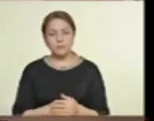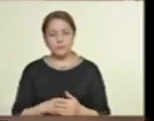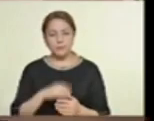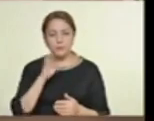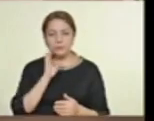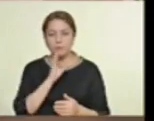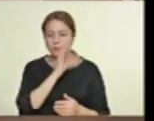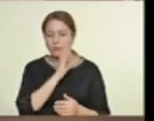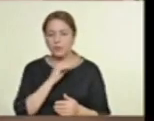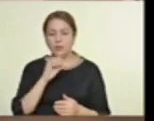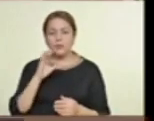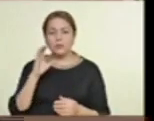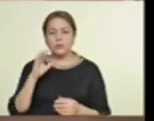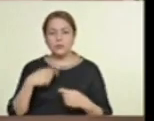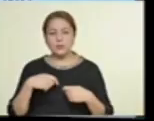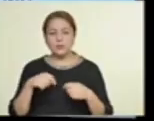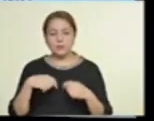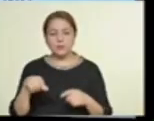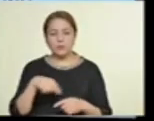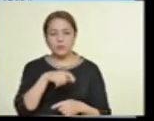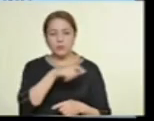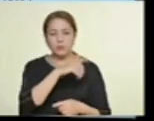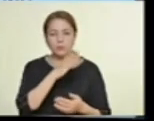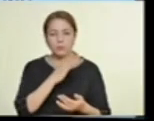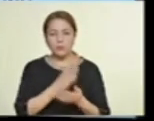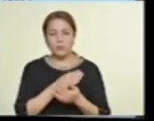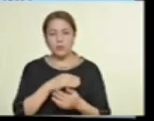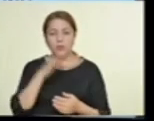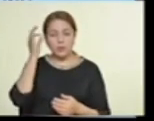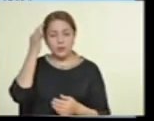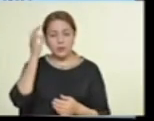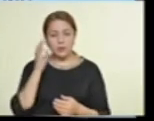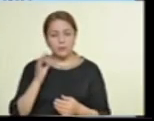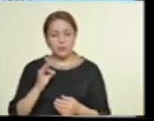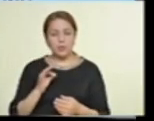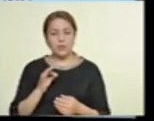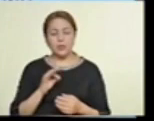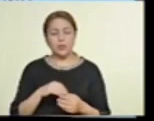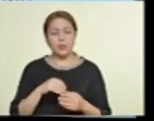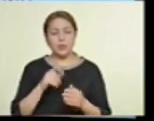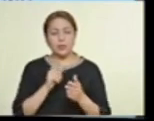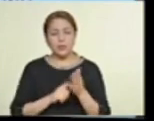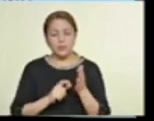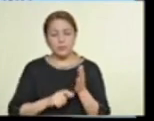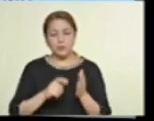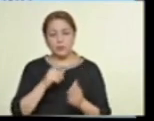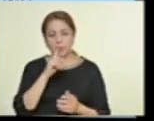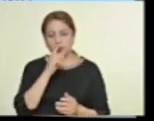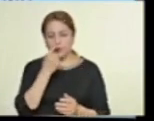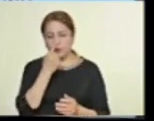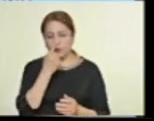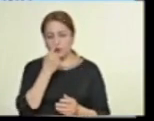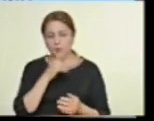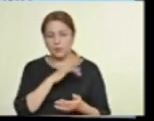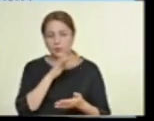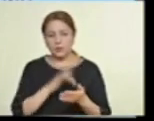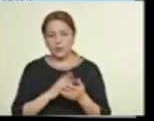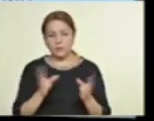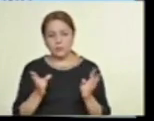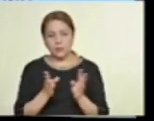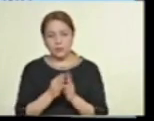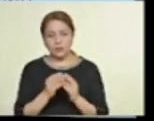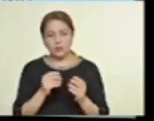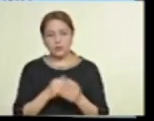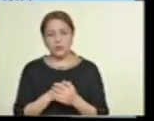Shimoliy savdo yo'li bo'ylab joylashgan Germaniyani, demak, 70 ga yaqin shaharlarini birlashtirgan yana bir savdo yo'li